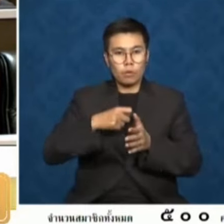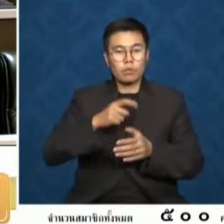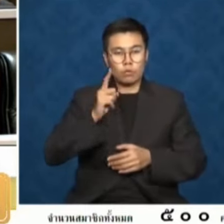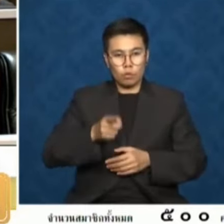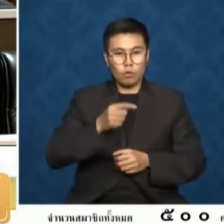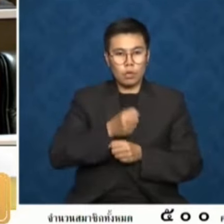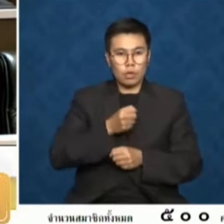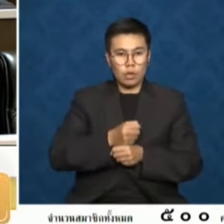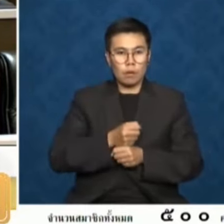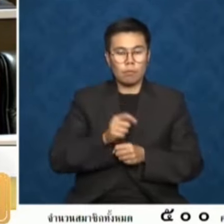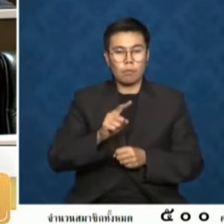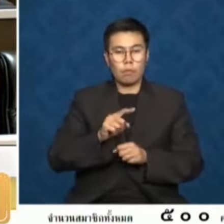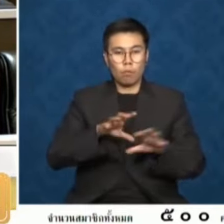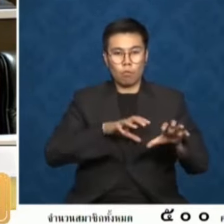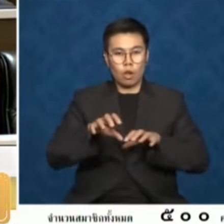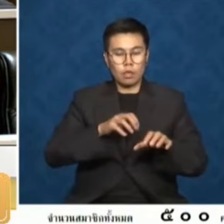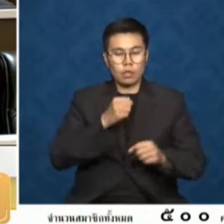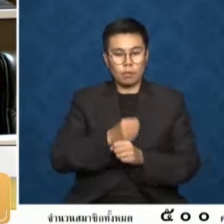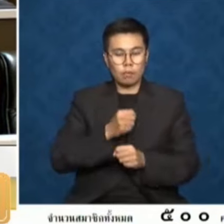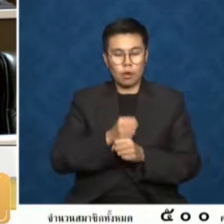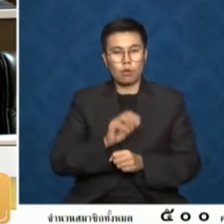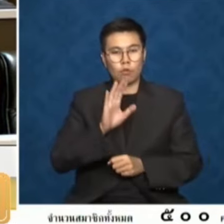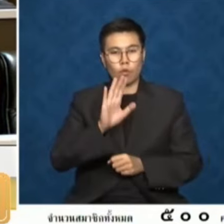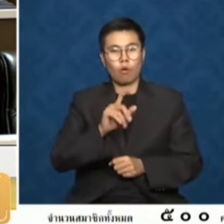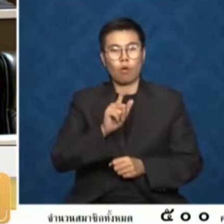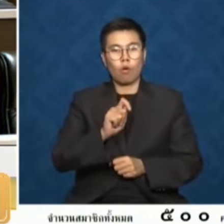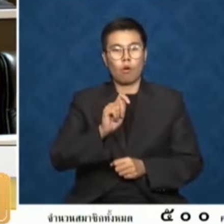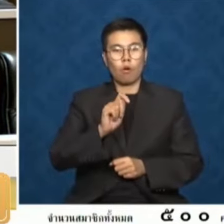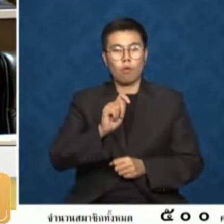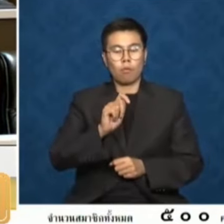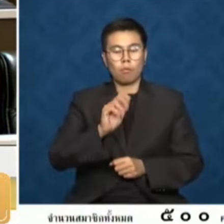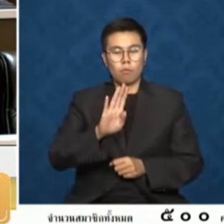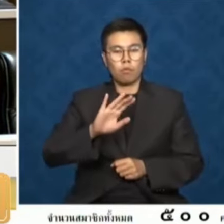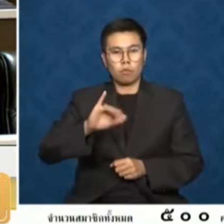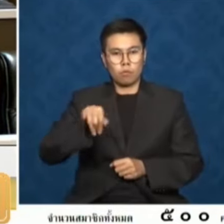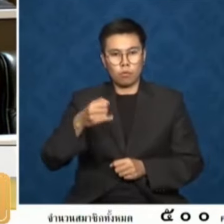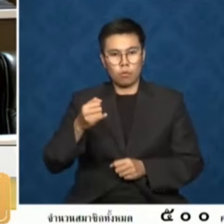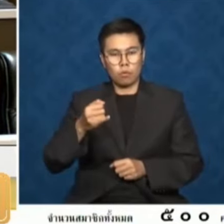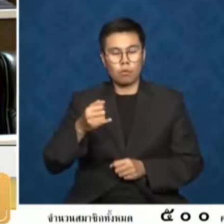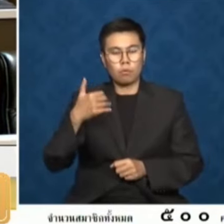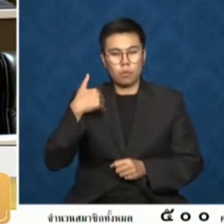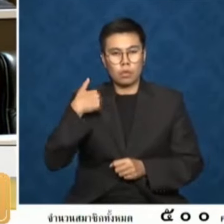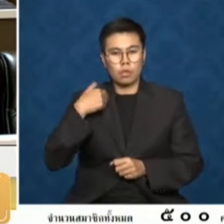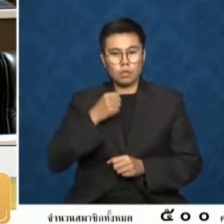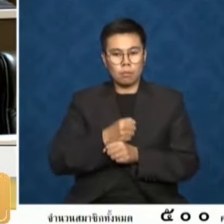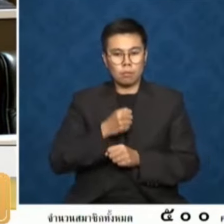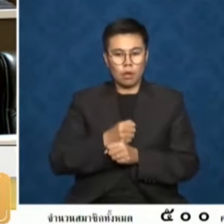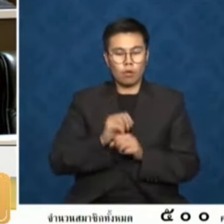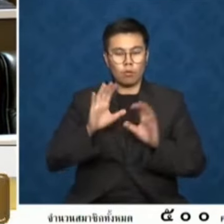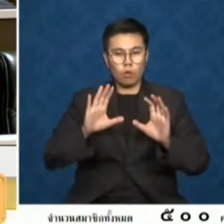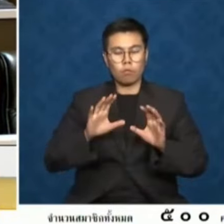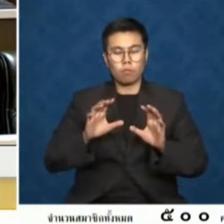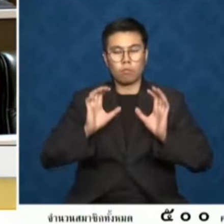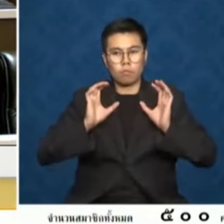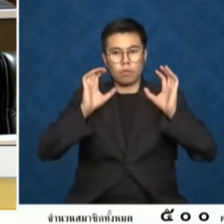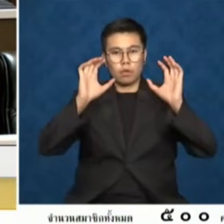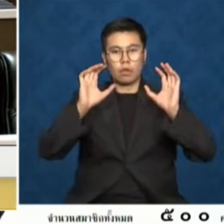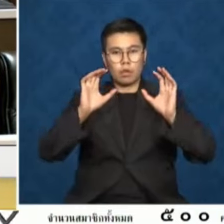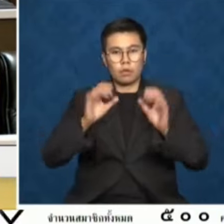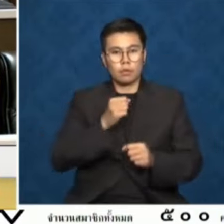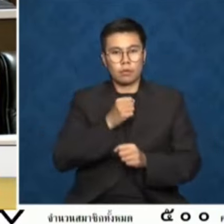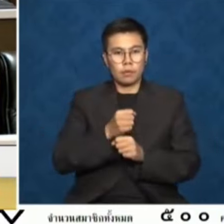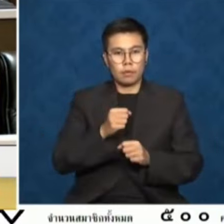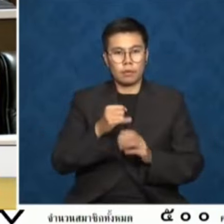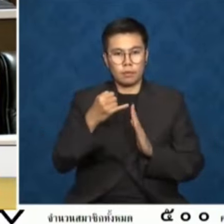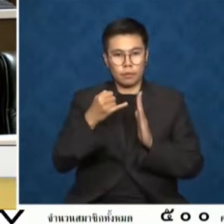พื่อให้การบริหารงานขององค์การบริหารส่วนจังหวัดและการปฏิบัติ ราชการของข้าราชการองค์การบริหารส่วนจังห